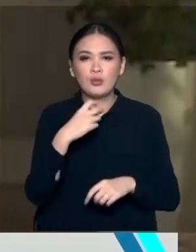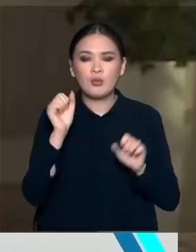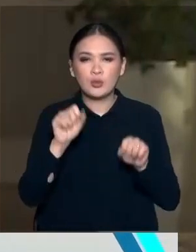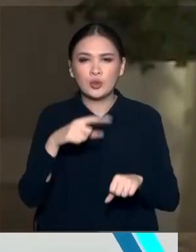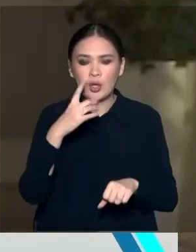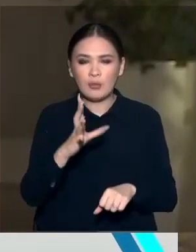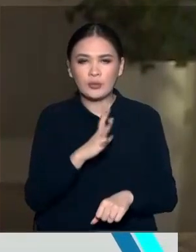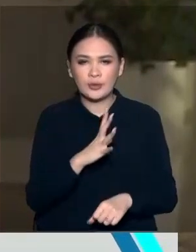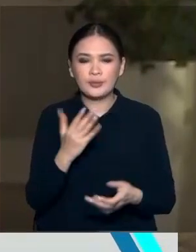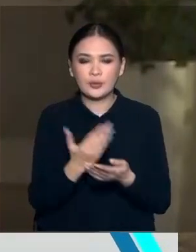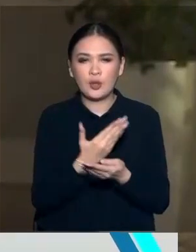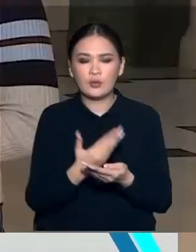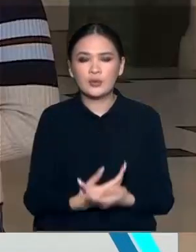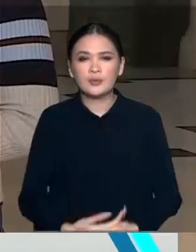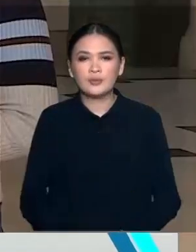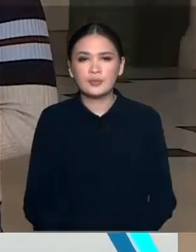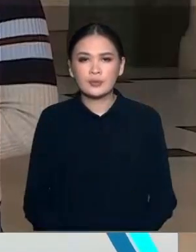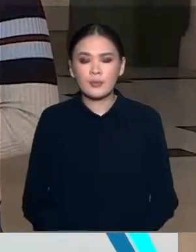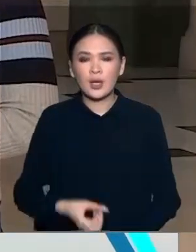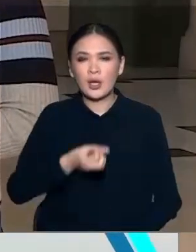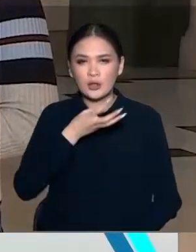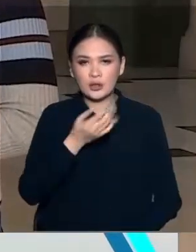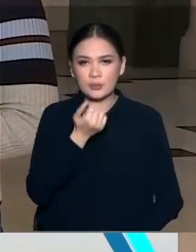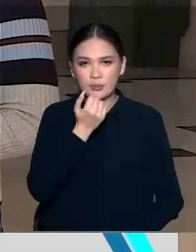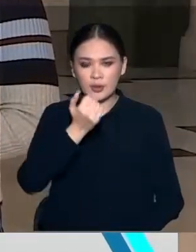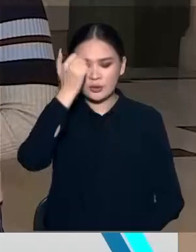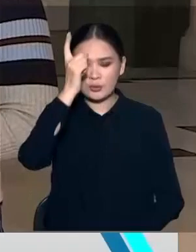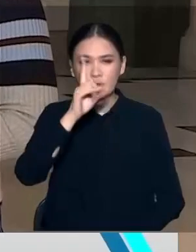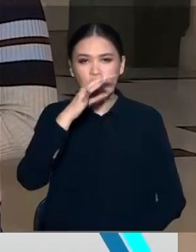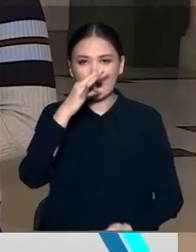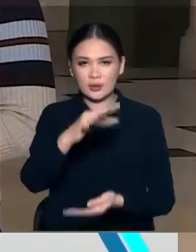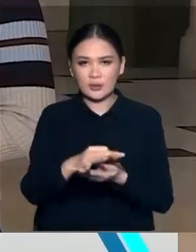хабар айтқан болатын бізге. Жақсы, Сабина, рахмет сұхбат беруге келіскеніне.